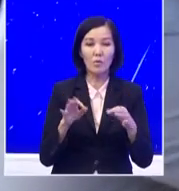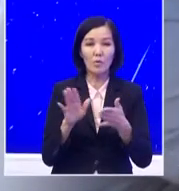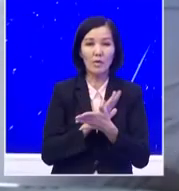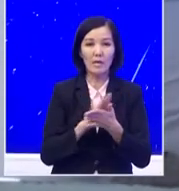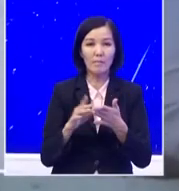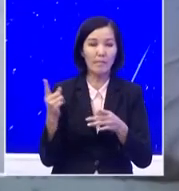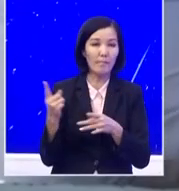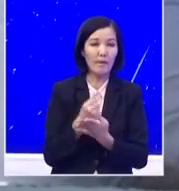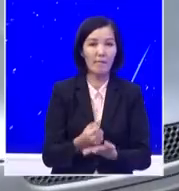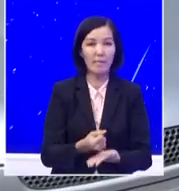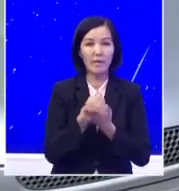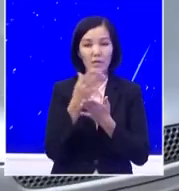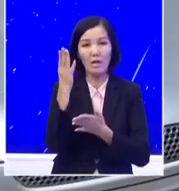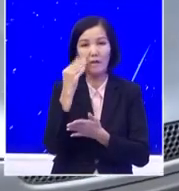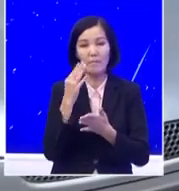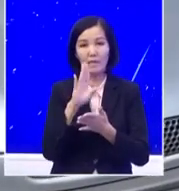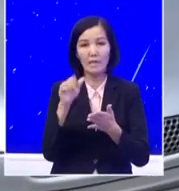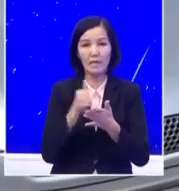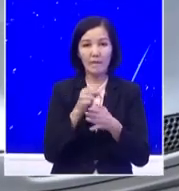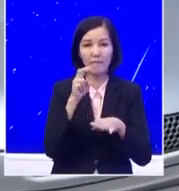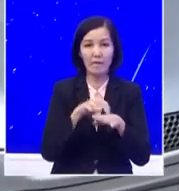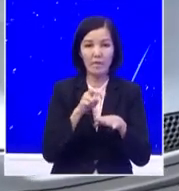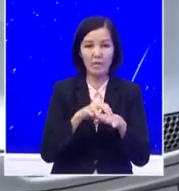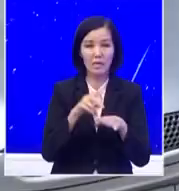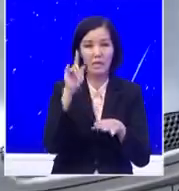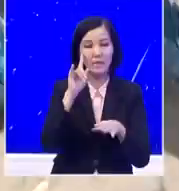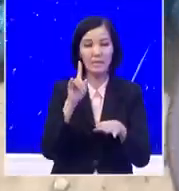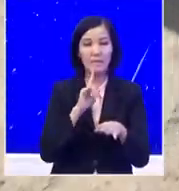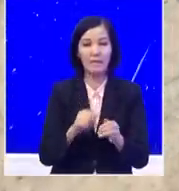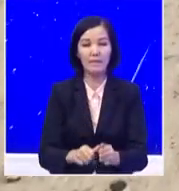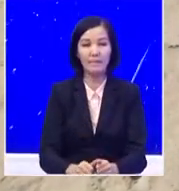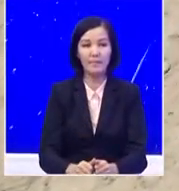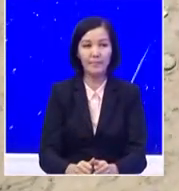первыми поддержали призыв главного госсанитарного врача Казахстана.